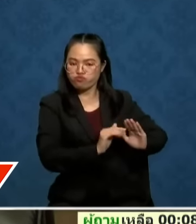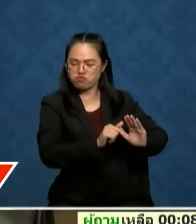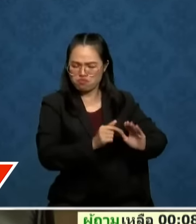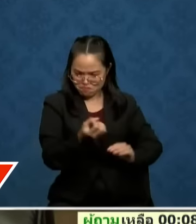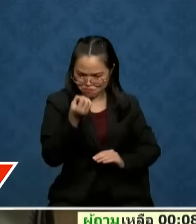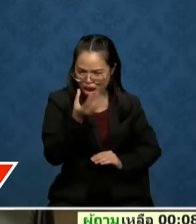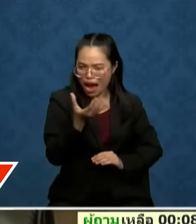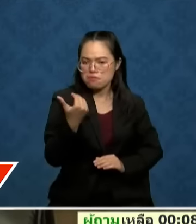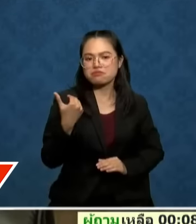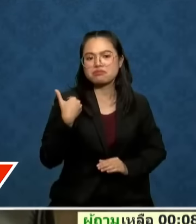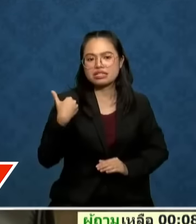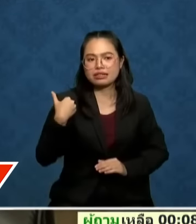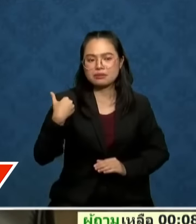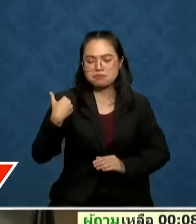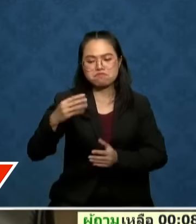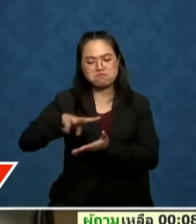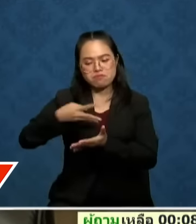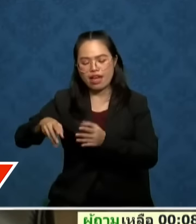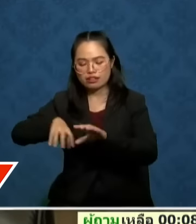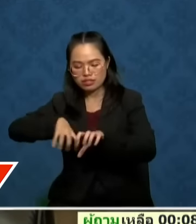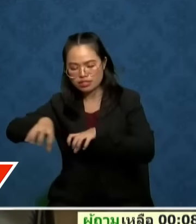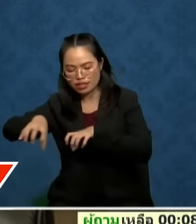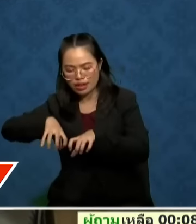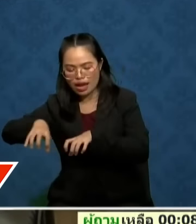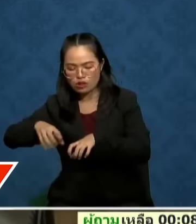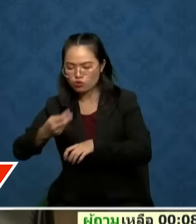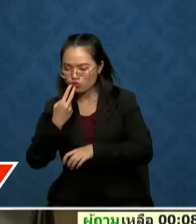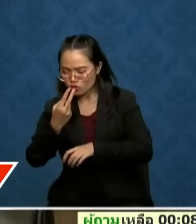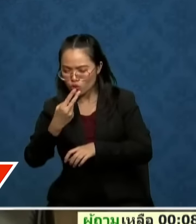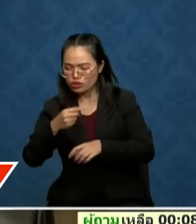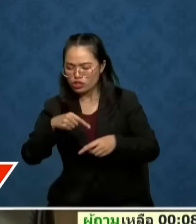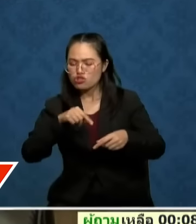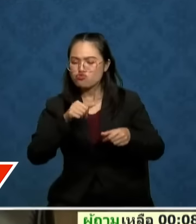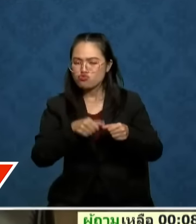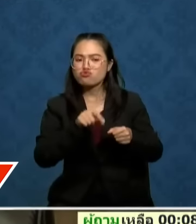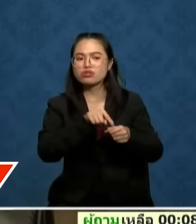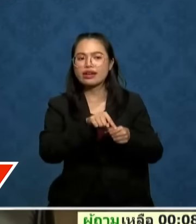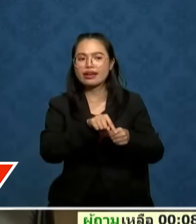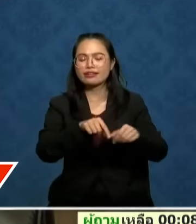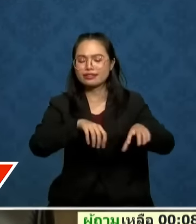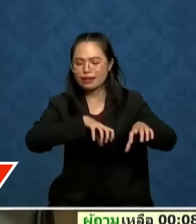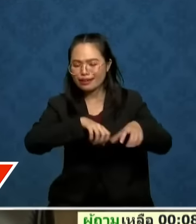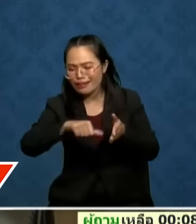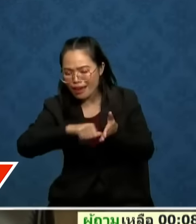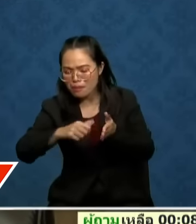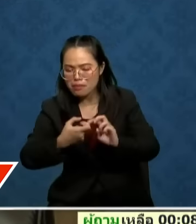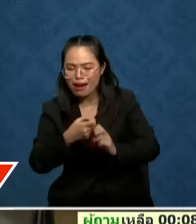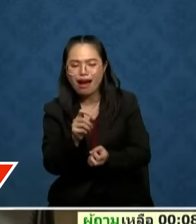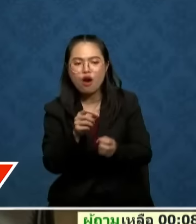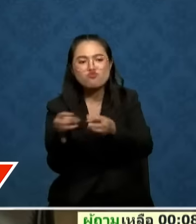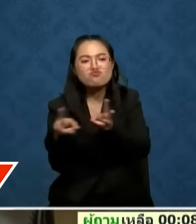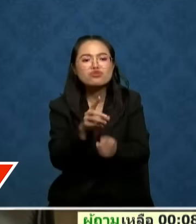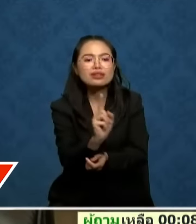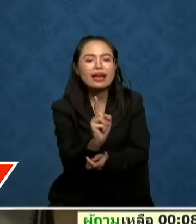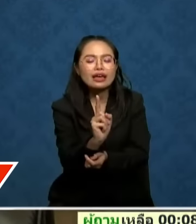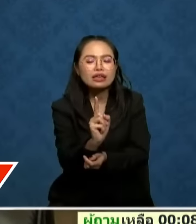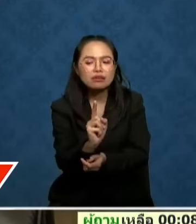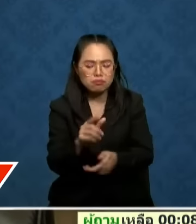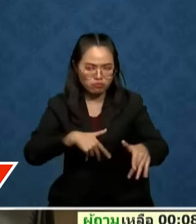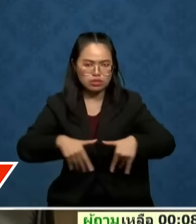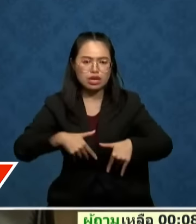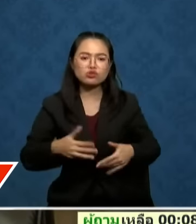จัดการเท่าที่มีเนี่ยอย่างน้อยๆที่สุดส่วนที่ยังอยู่ในพื้นที่เปิดโล่งจะได้นำไปแก้ไขปัญหาให้ถูกต้องพี่น้องประชาชนรอฟังคำ